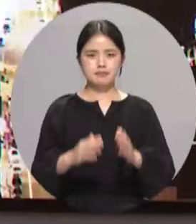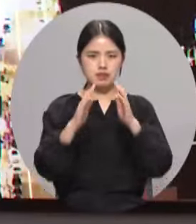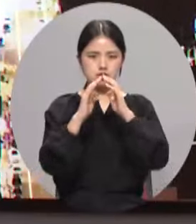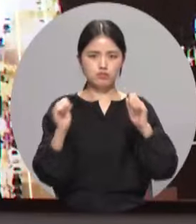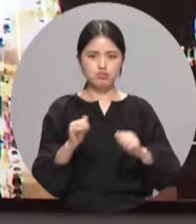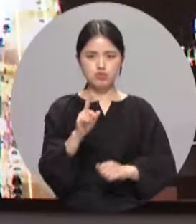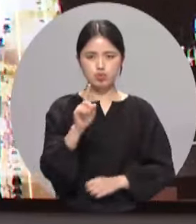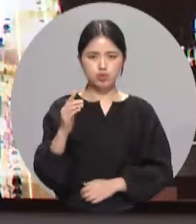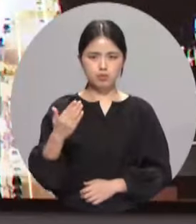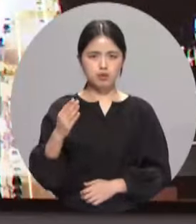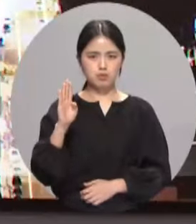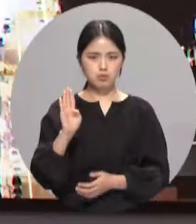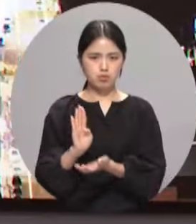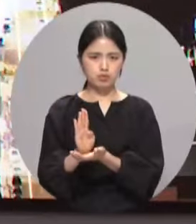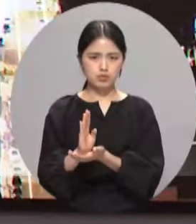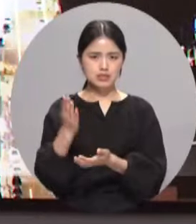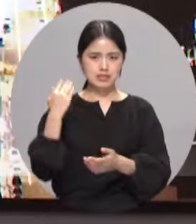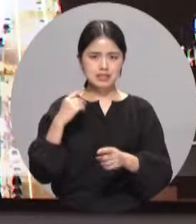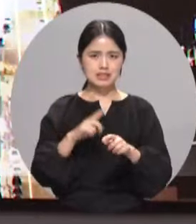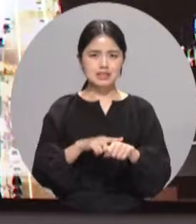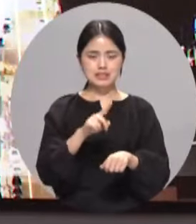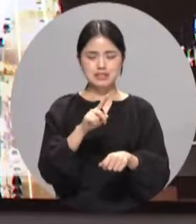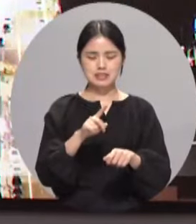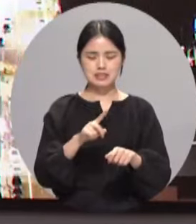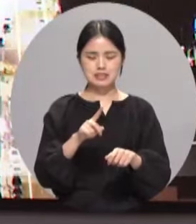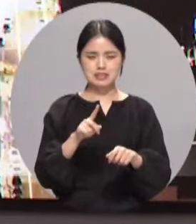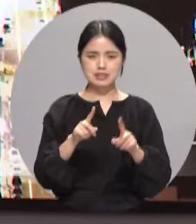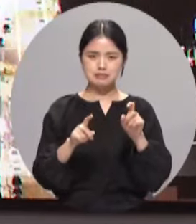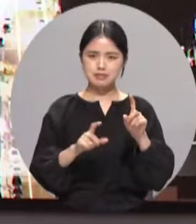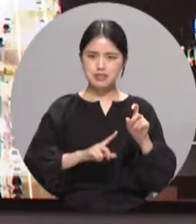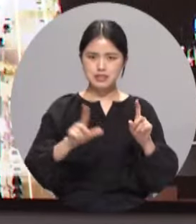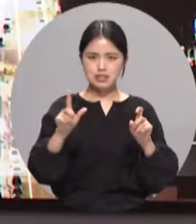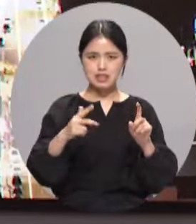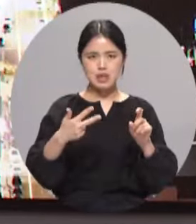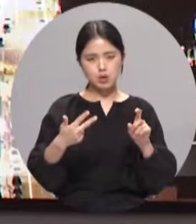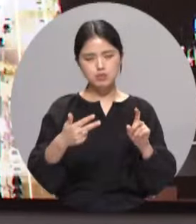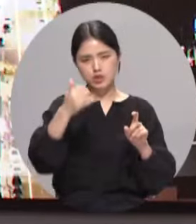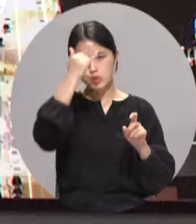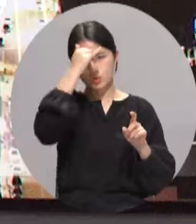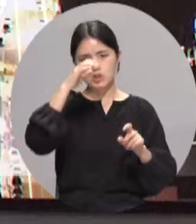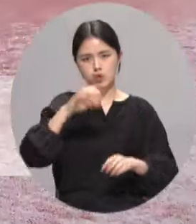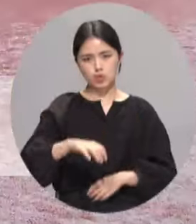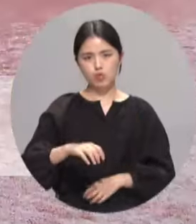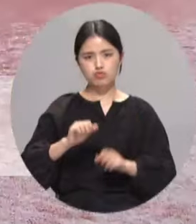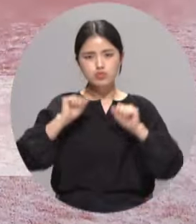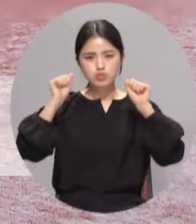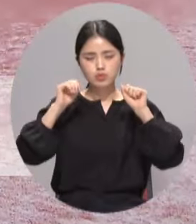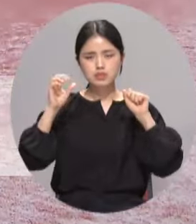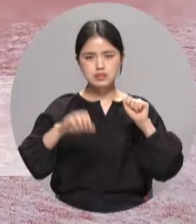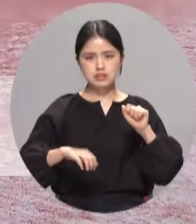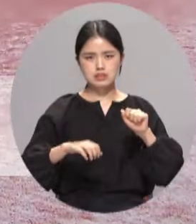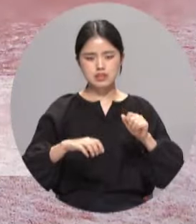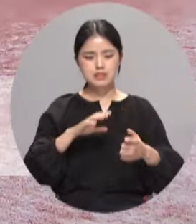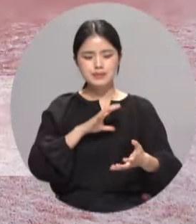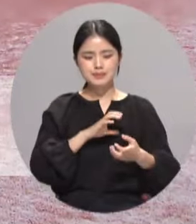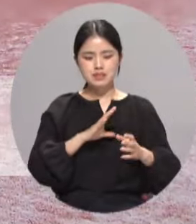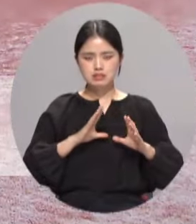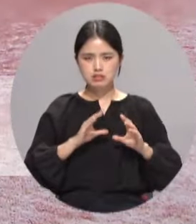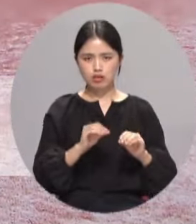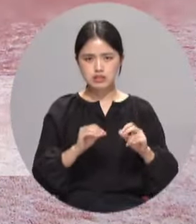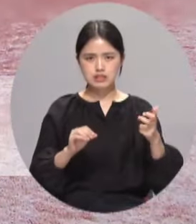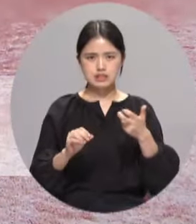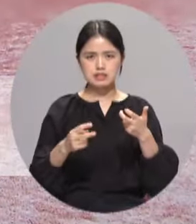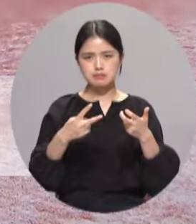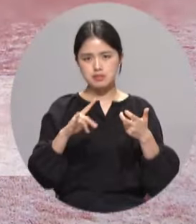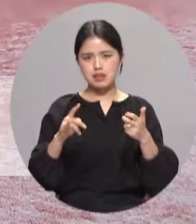전북 소방본부는 지난 11일 오전 7시쯤 전주시 효자동의 한 공원 테니스장에서 심정지로 쓰러진 70대